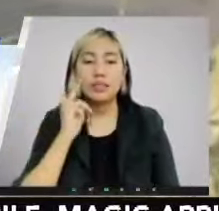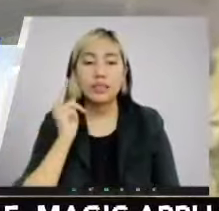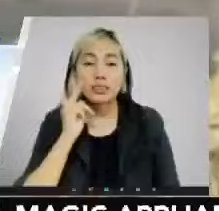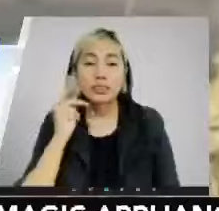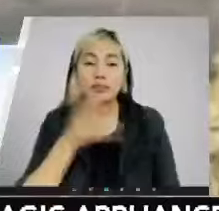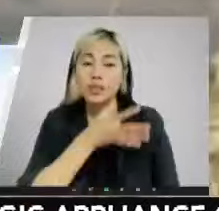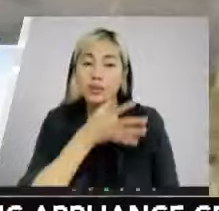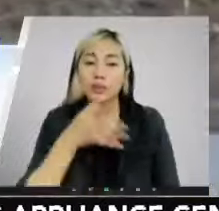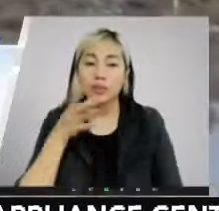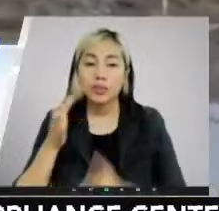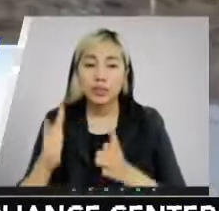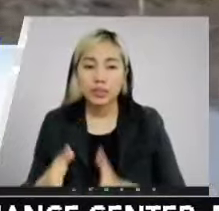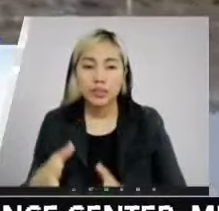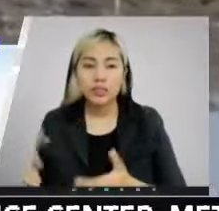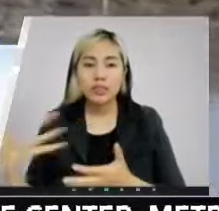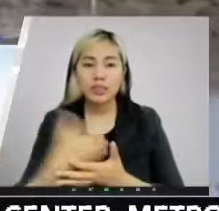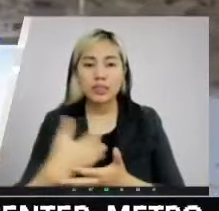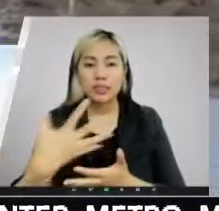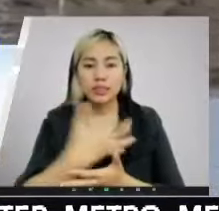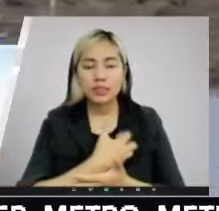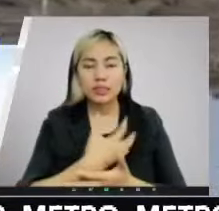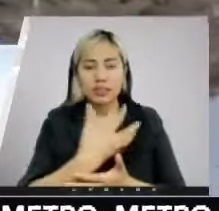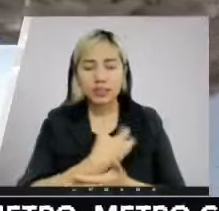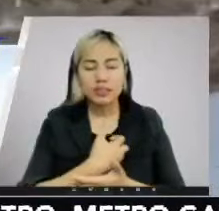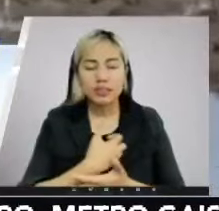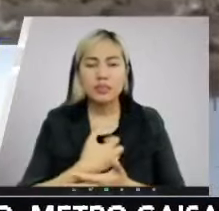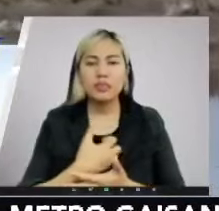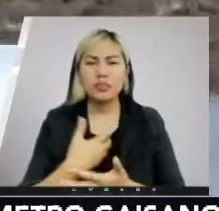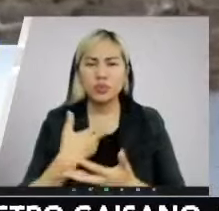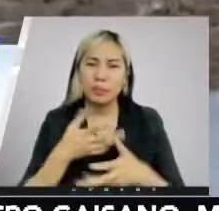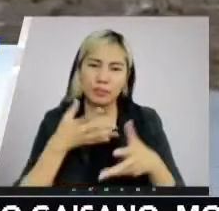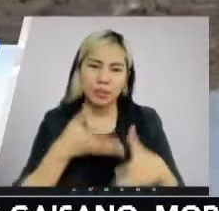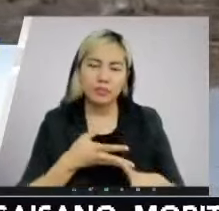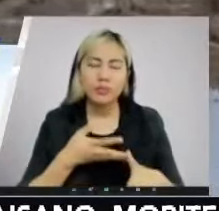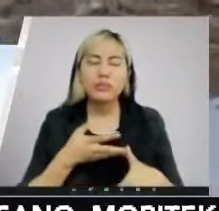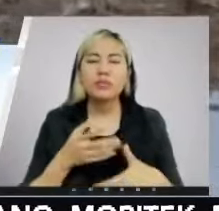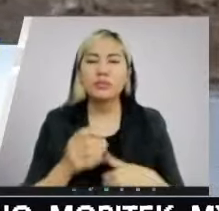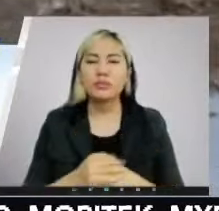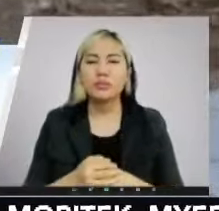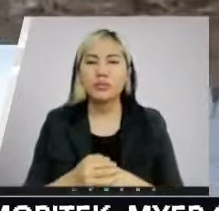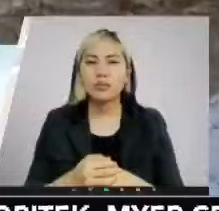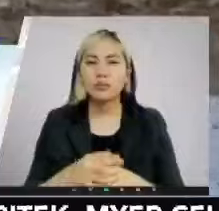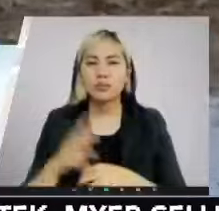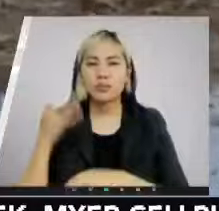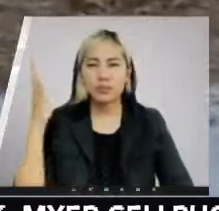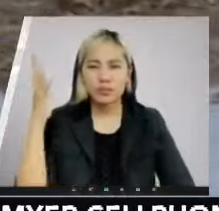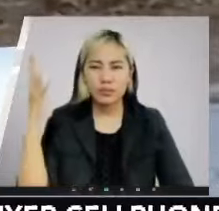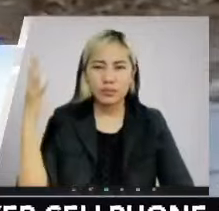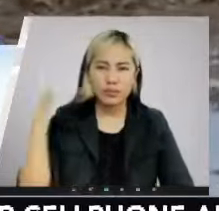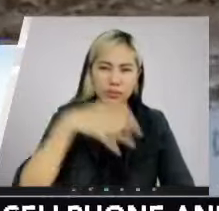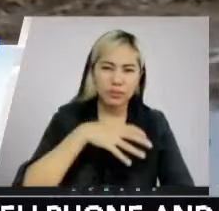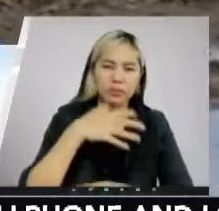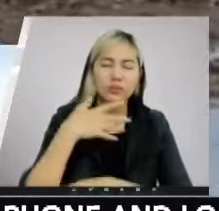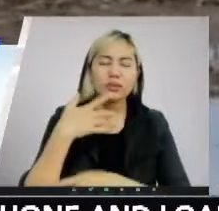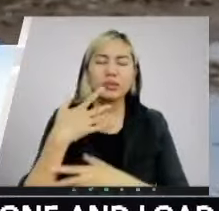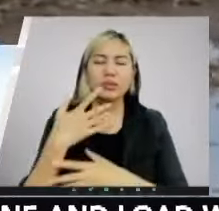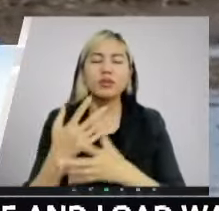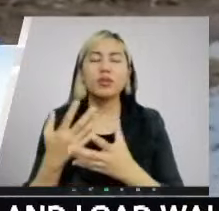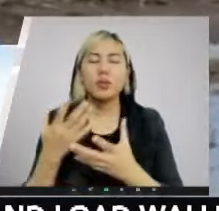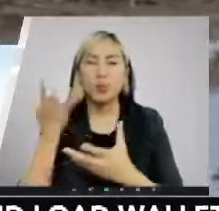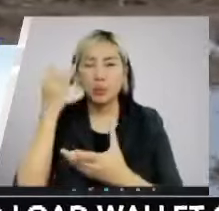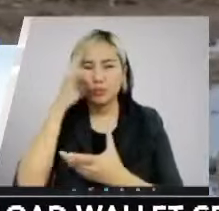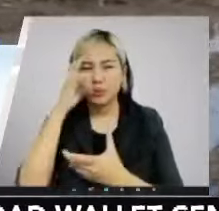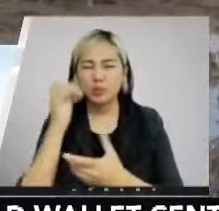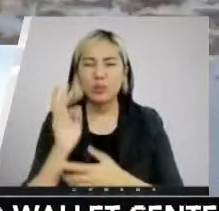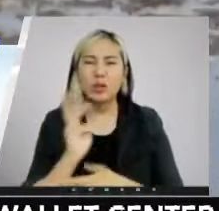sitaw na tira ng baha. May iilang puno din ito ang nalalanta dahil nababad sa tubig. Sa initial na tala ng OCA as